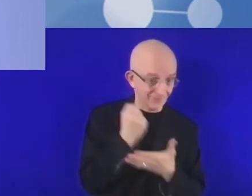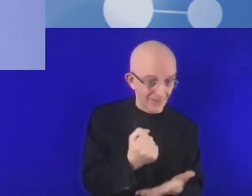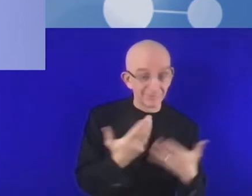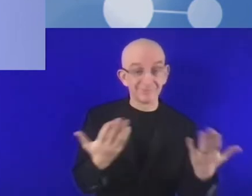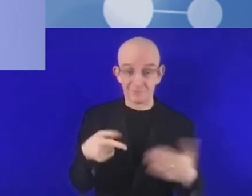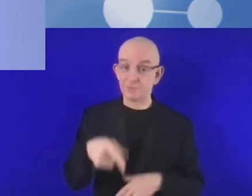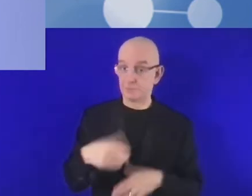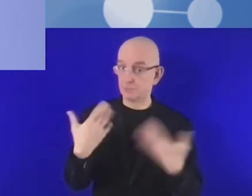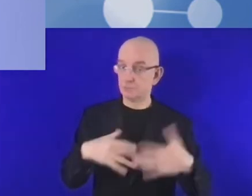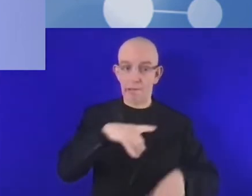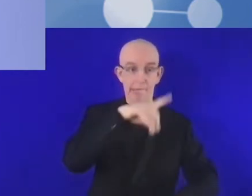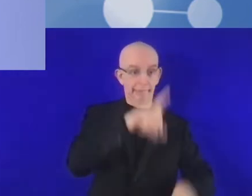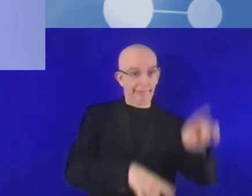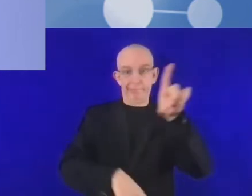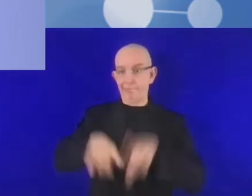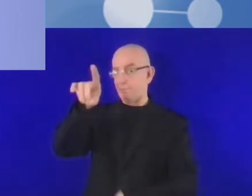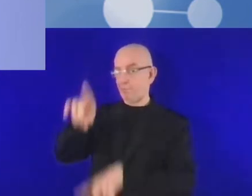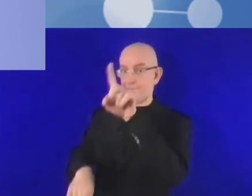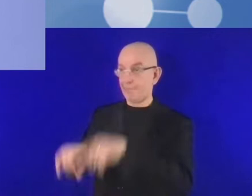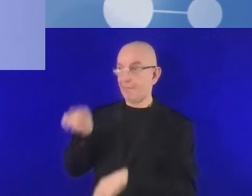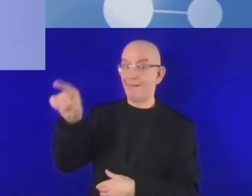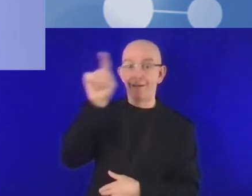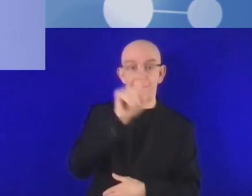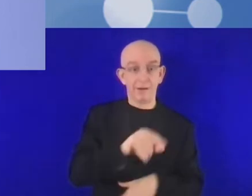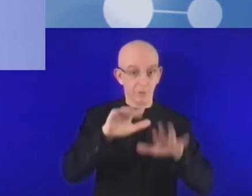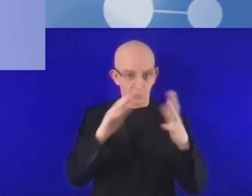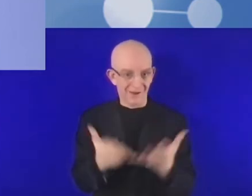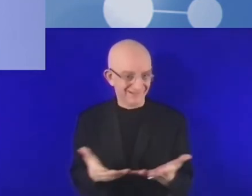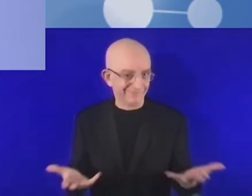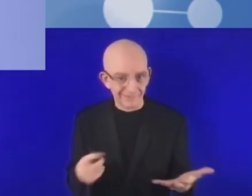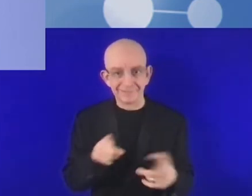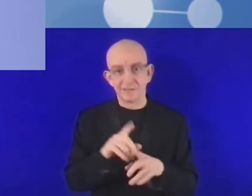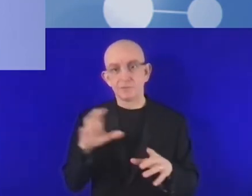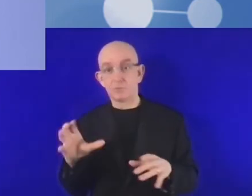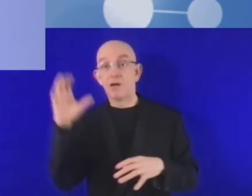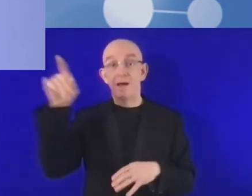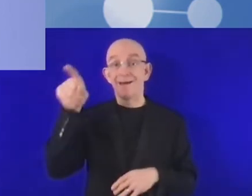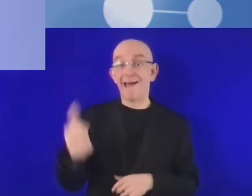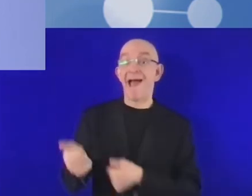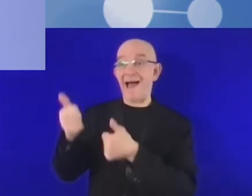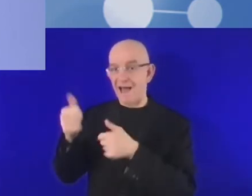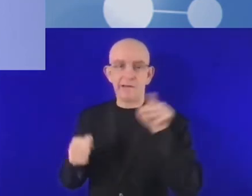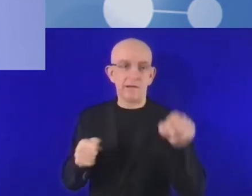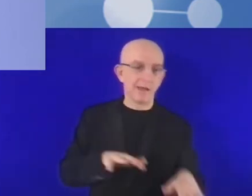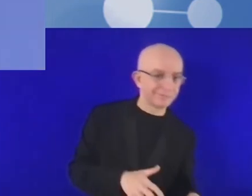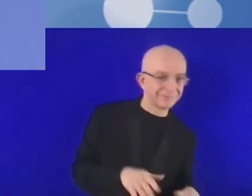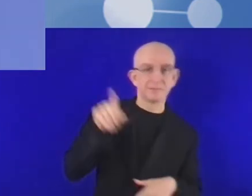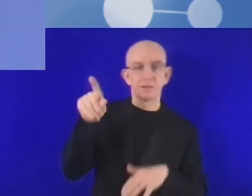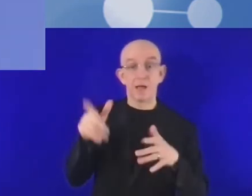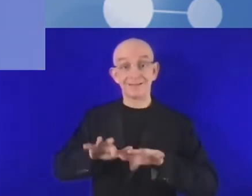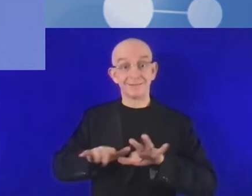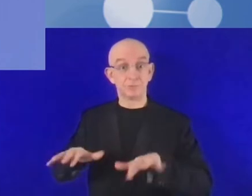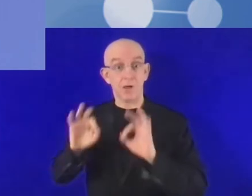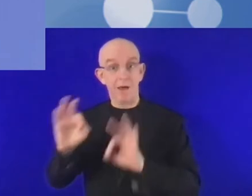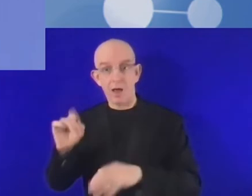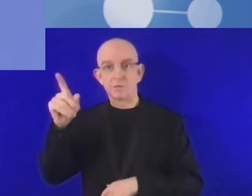你自己已经强调了这个数字鸿沟和这个资金方面的鸿